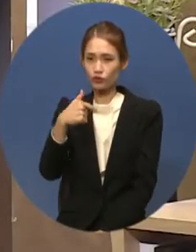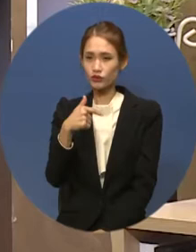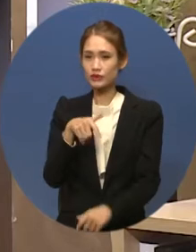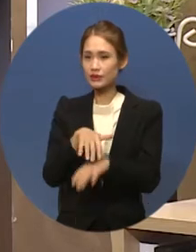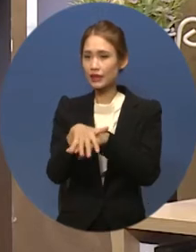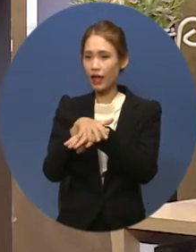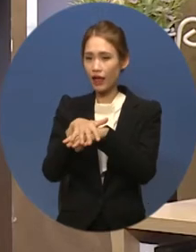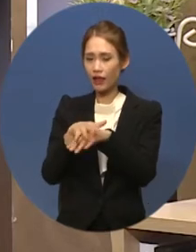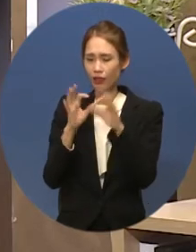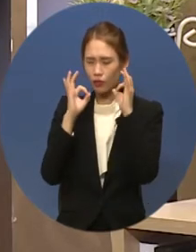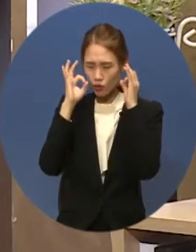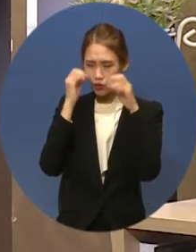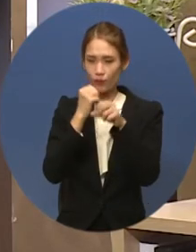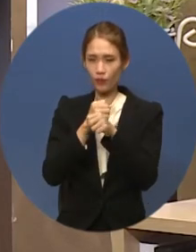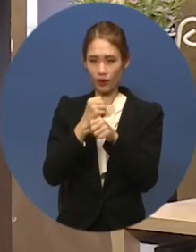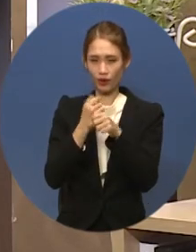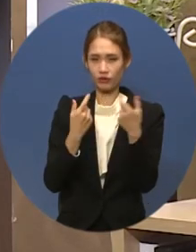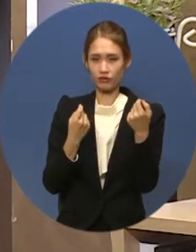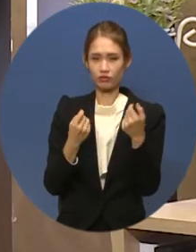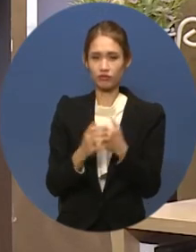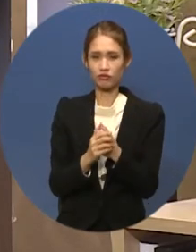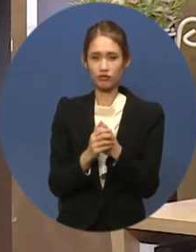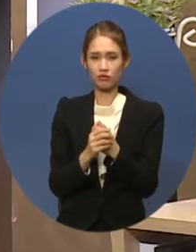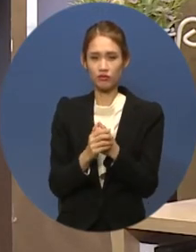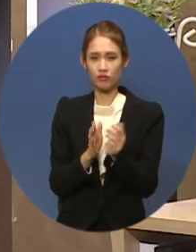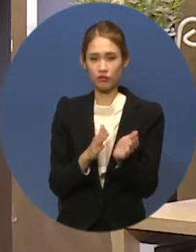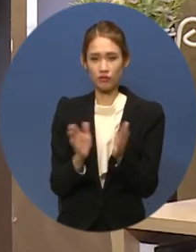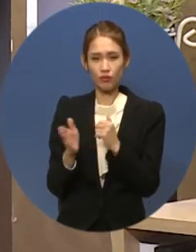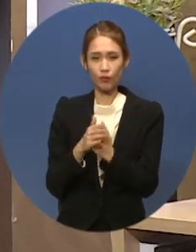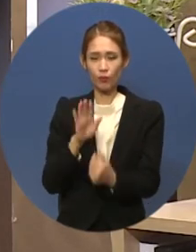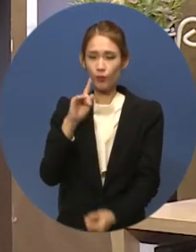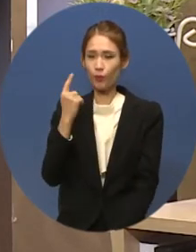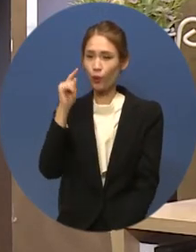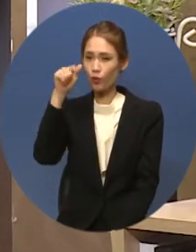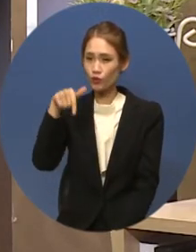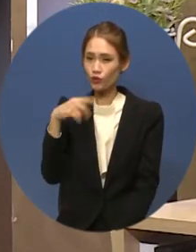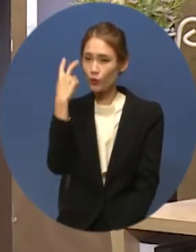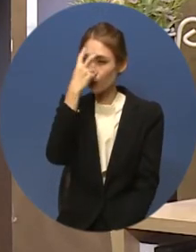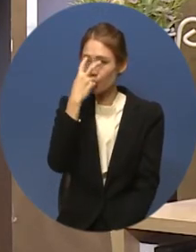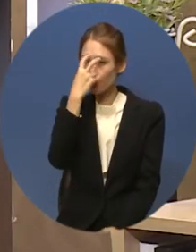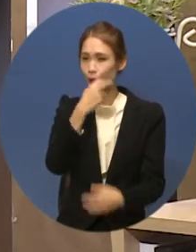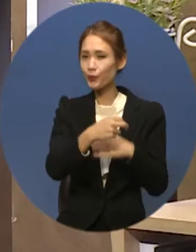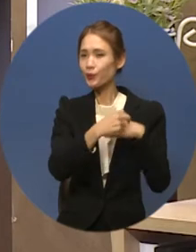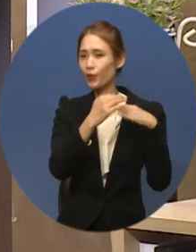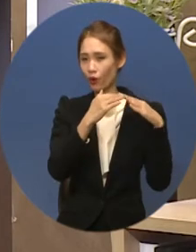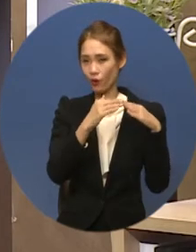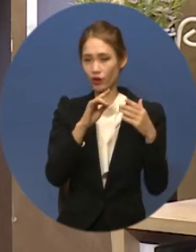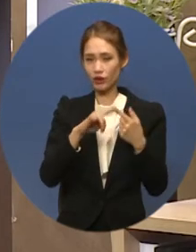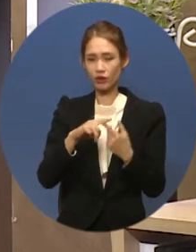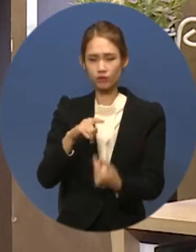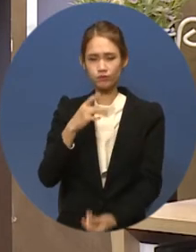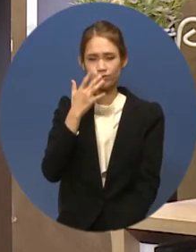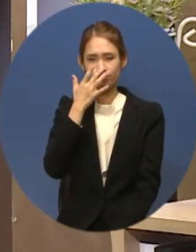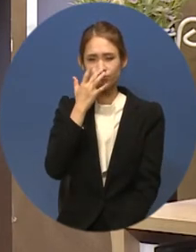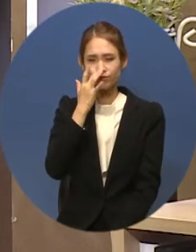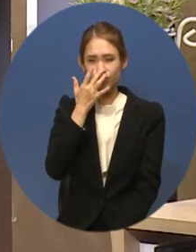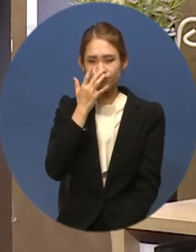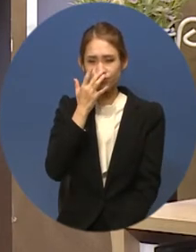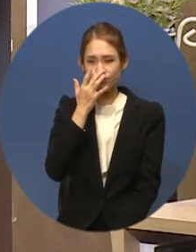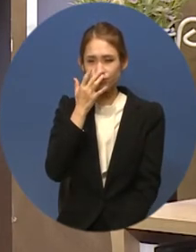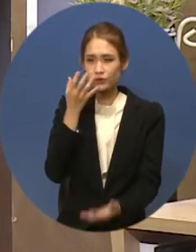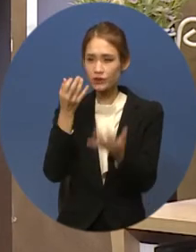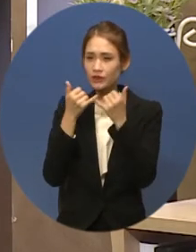노력하고 계신 것 같은데요 예 어 그러다 보니까 이 부분 병원에 대해서 잘 모르는 시청자 분들도 여 좋을것